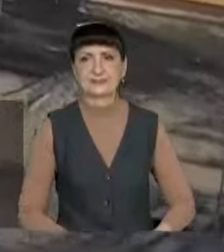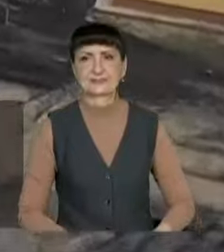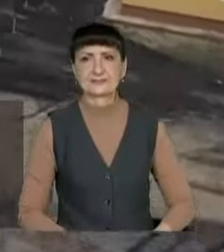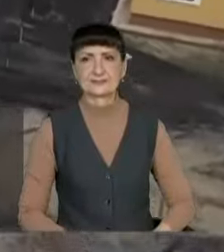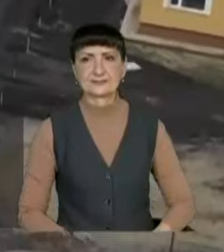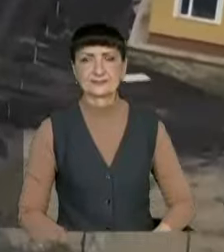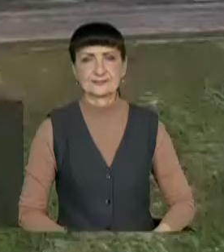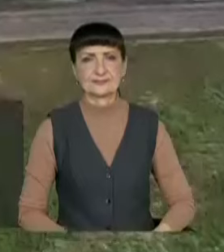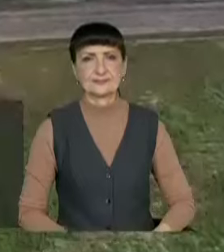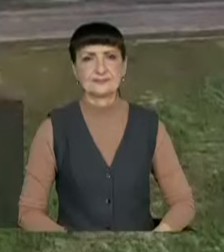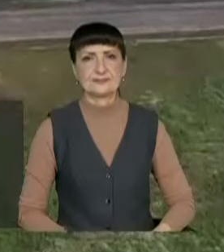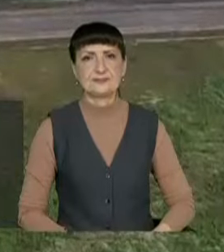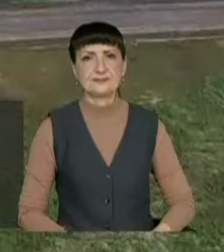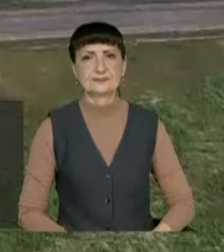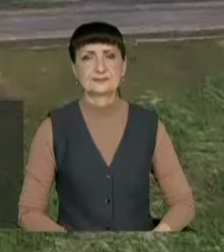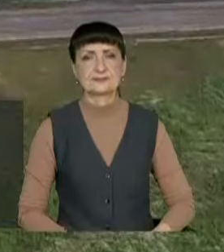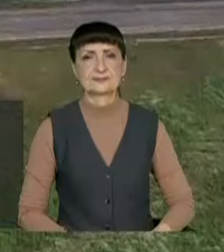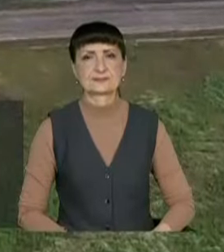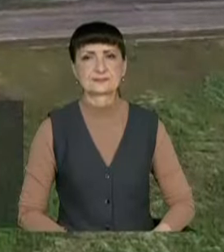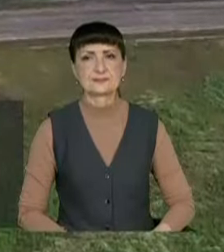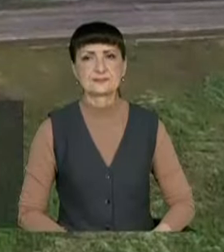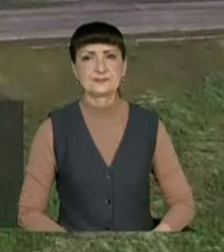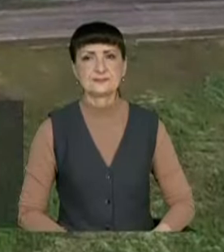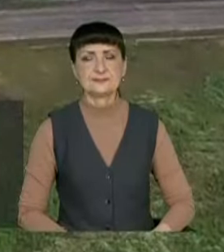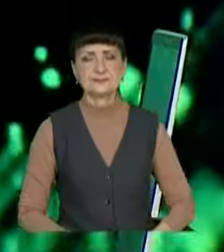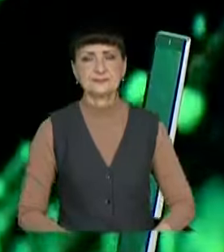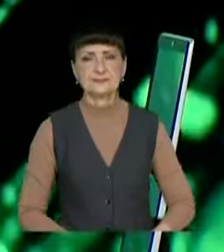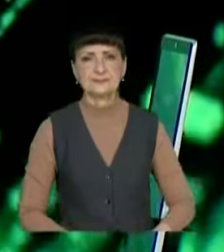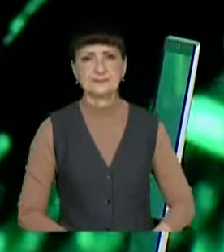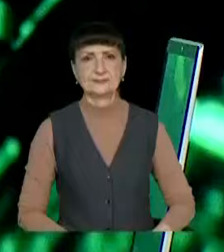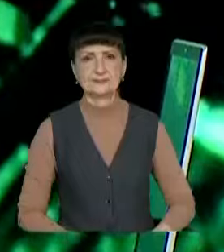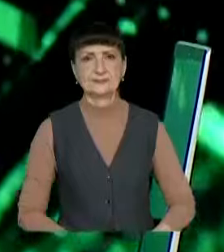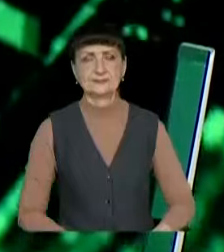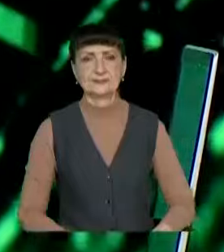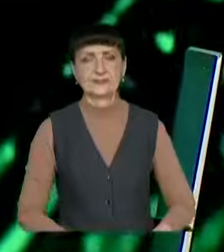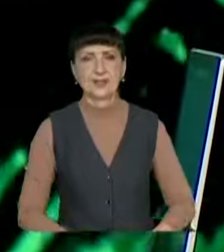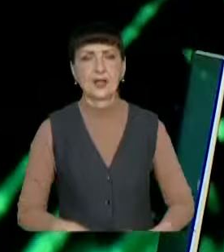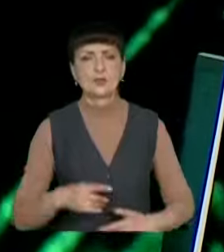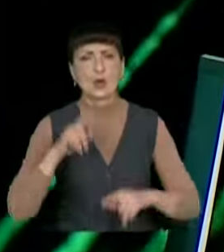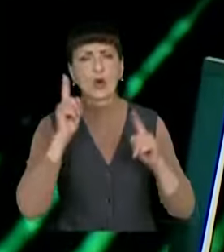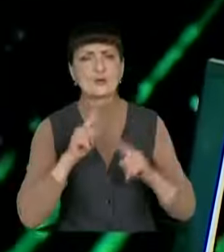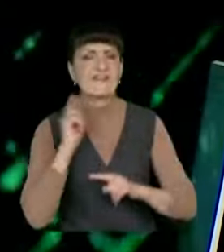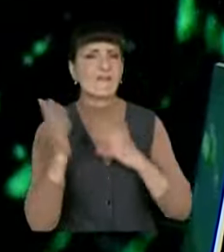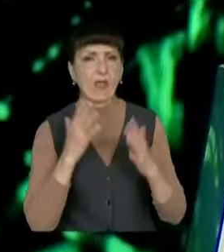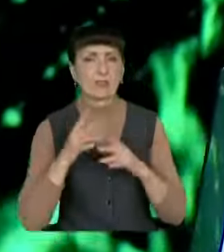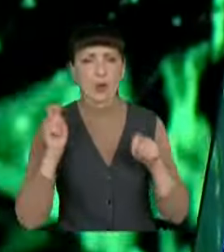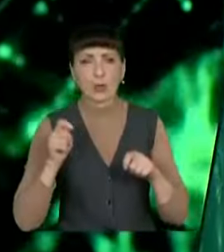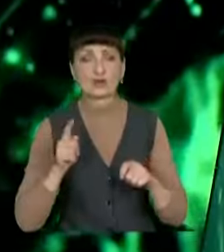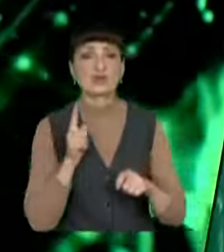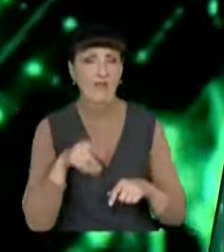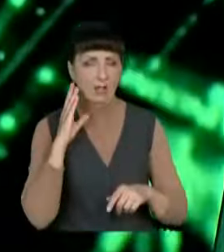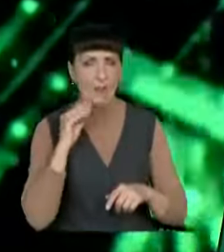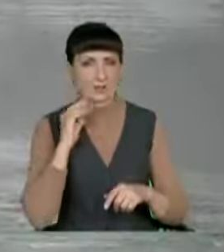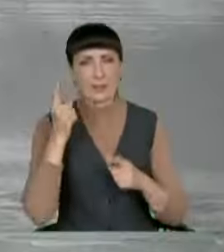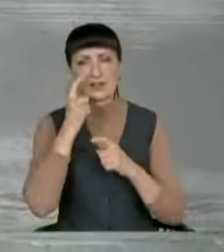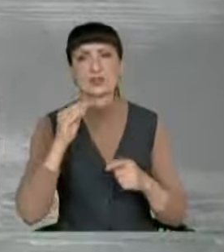Азамат Илюбаев, телеканал Алматы из Северо-Казахстанской области. Грозы с сильными ветрами и осадками ожидаются в Алматы. По